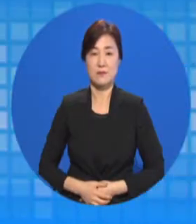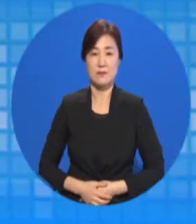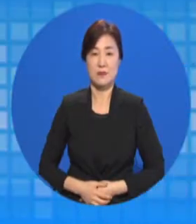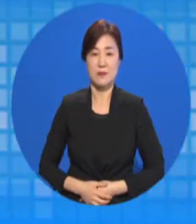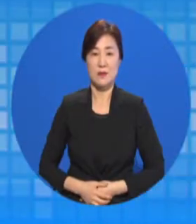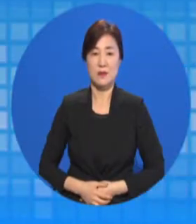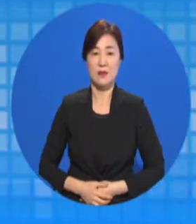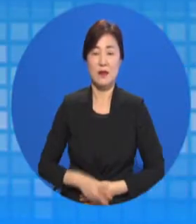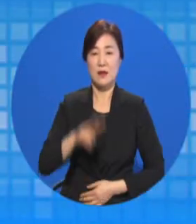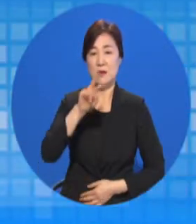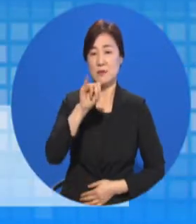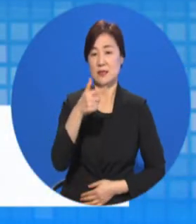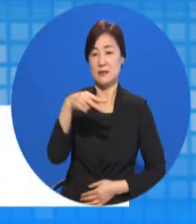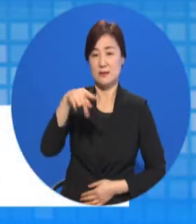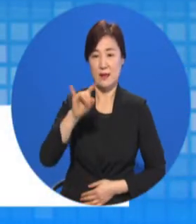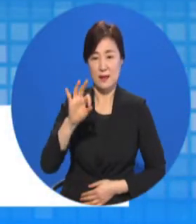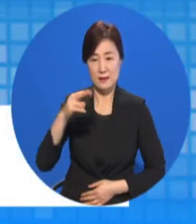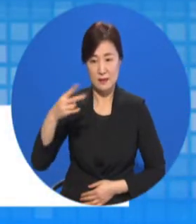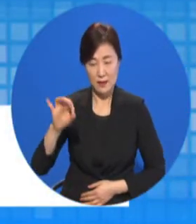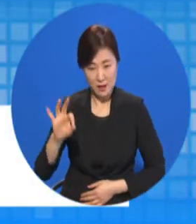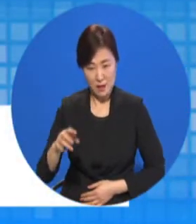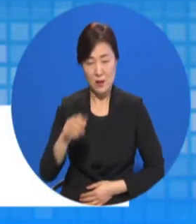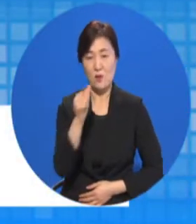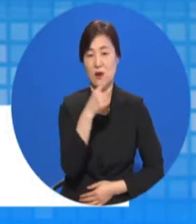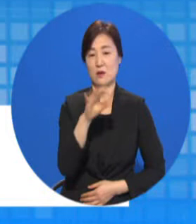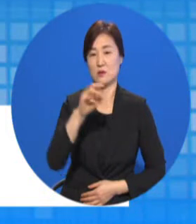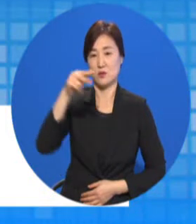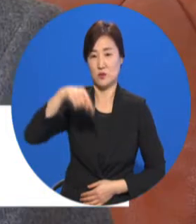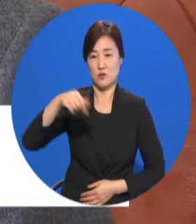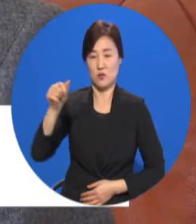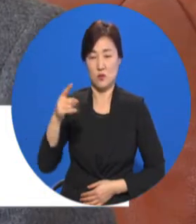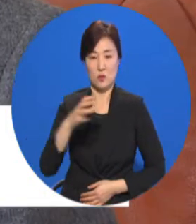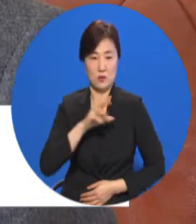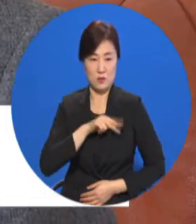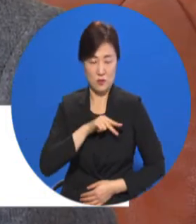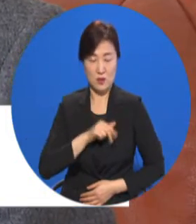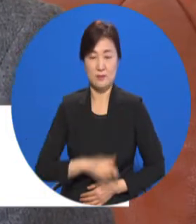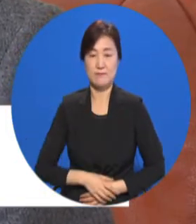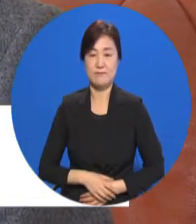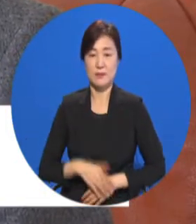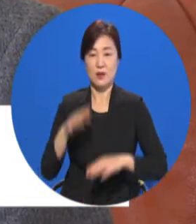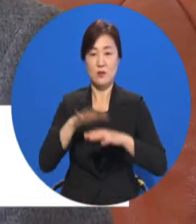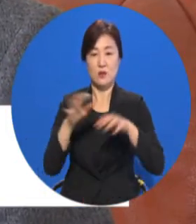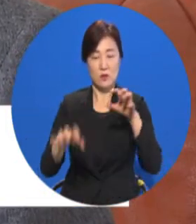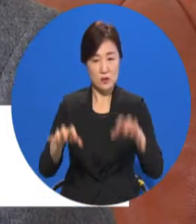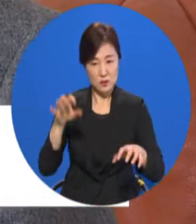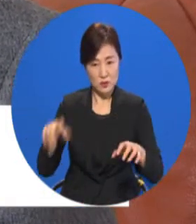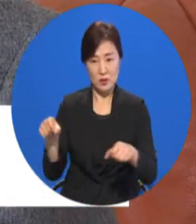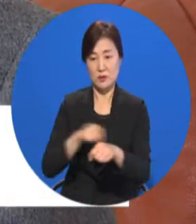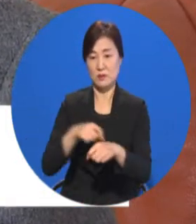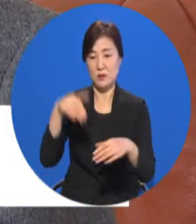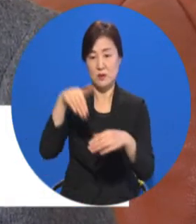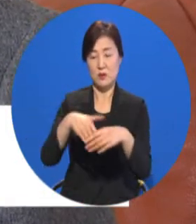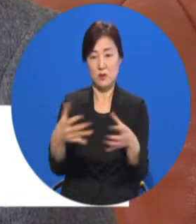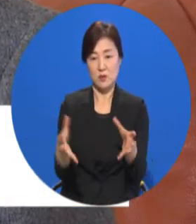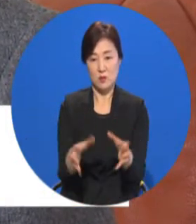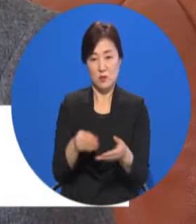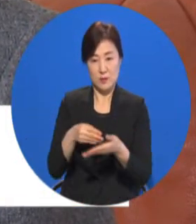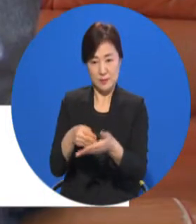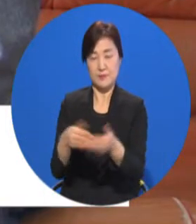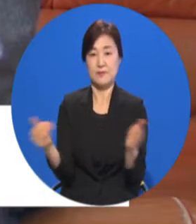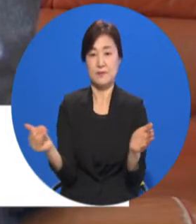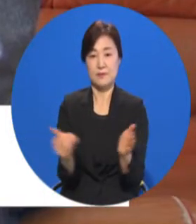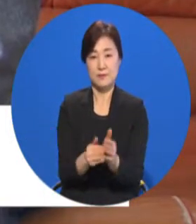민생당 황주홍 의원이 농어촌과 지방특별선거구 도입을 촉구했습니다. 고흥, 보성, 장흥, 강진 선거구